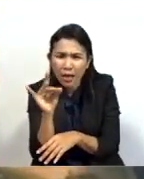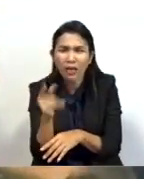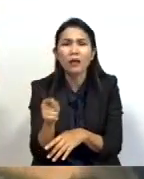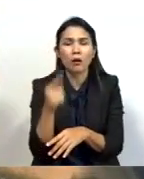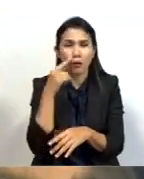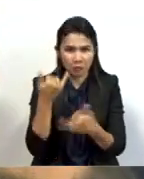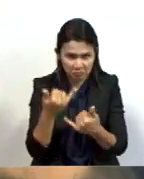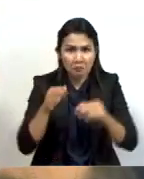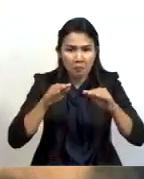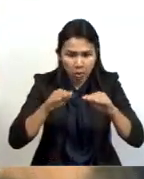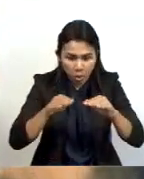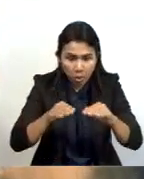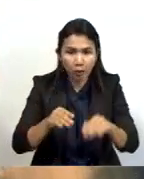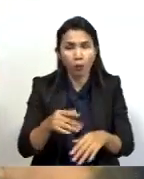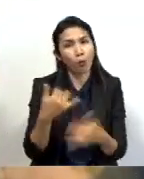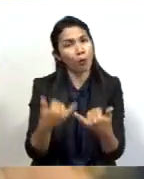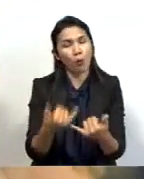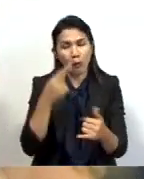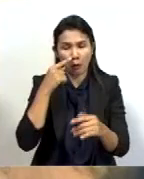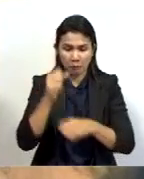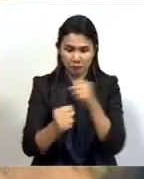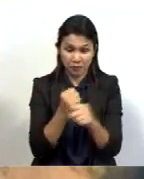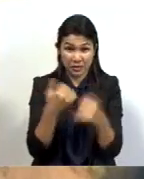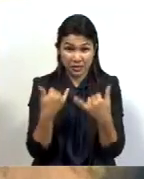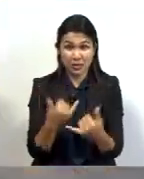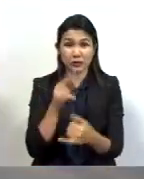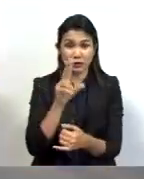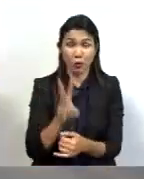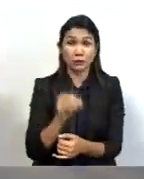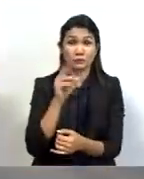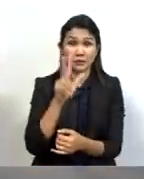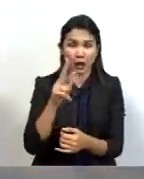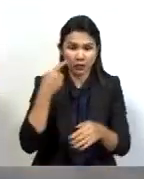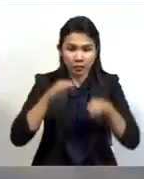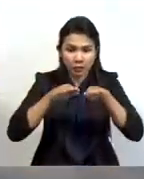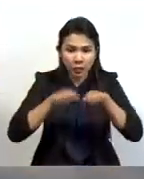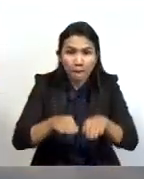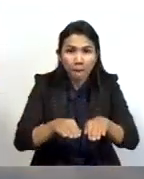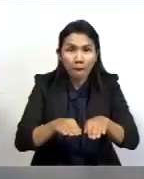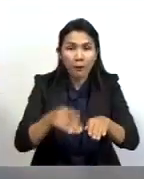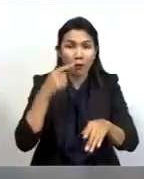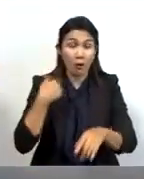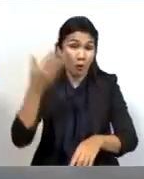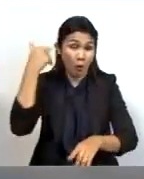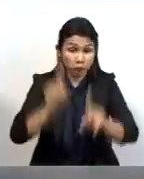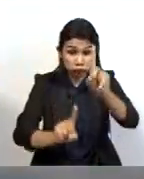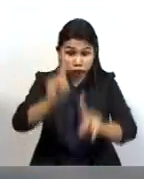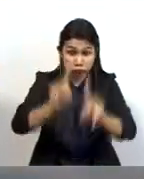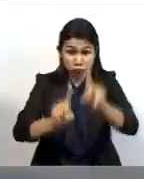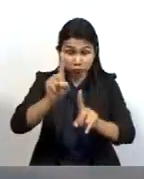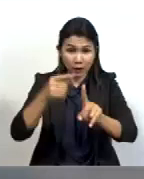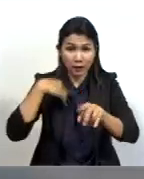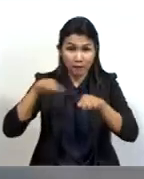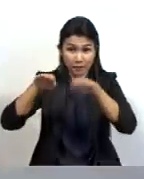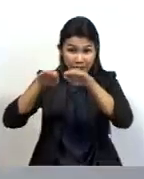แนวโน้มลดลงอีกถือว่าเป็นระดับต่ำสุดในปี2563และต่ำกว่าสถิติระดับน้ำโขงที่ต่ำ